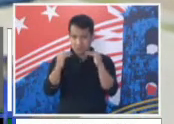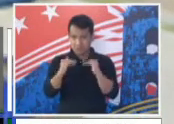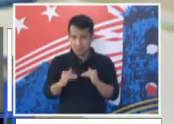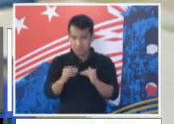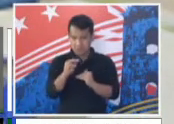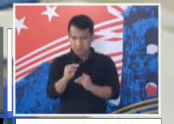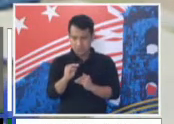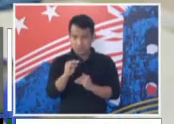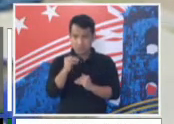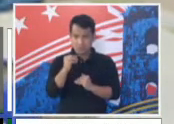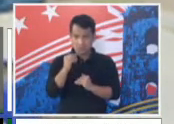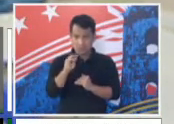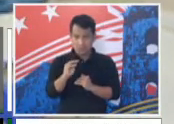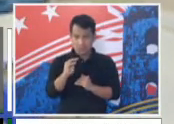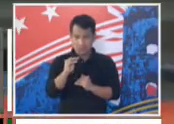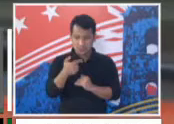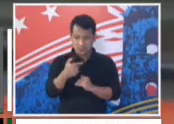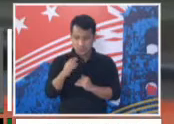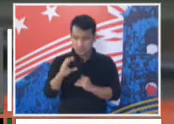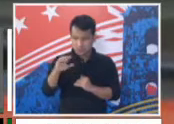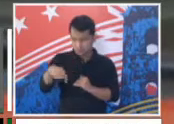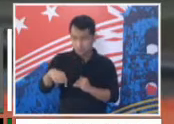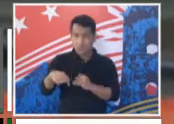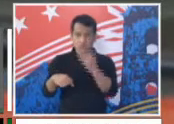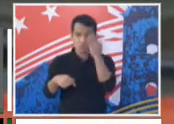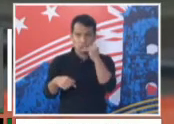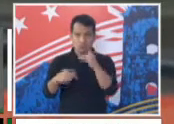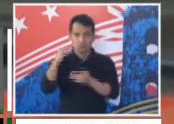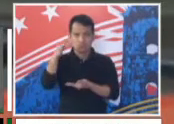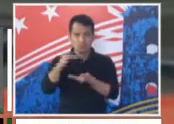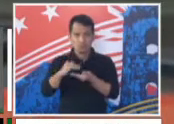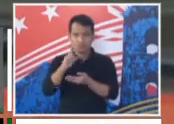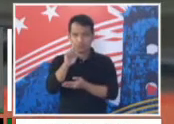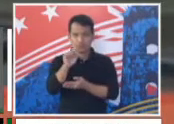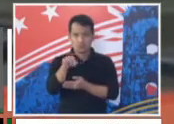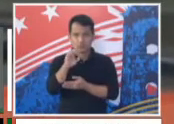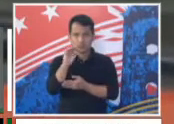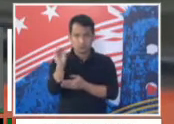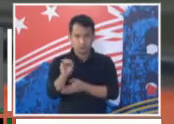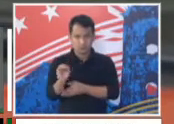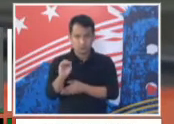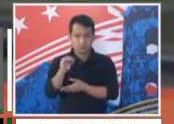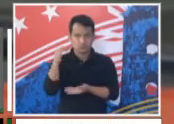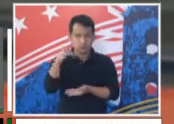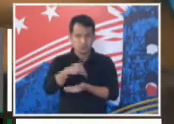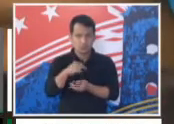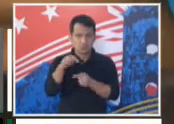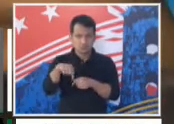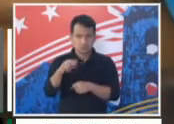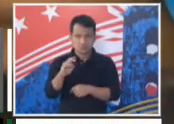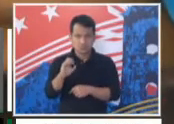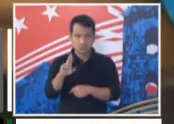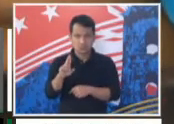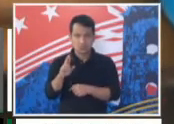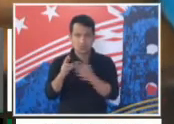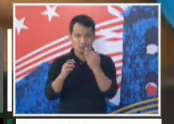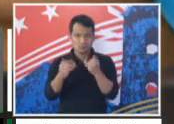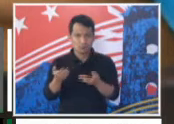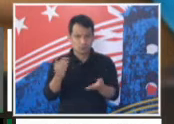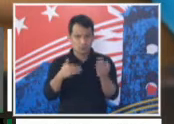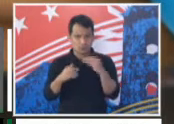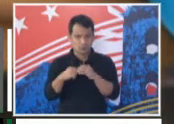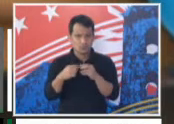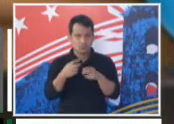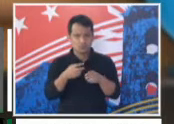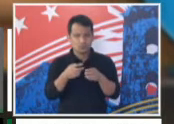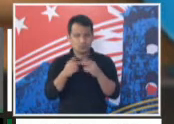Spokesperson Harry Roque, bumaba sa halos 1% ang bilang ng mga dinadapuan ng sakit sa Kamaynilaan. Hinihikayat pa rin po ng